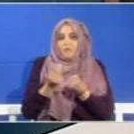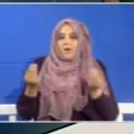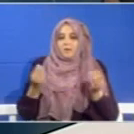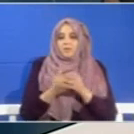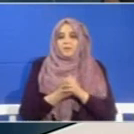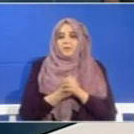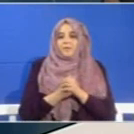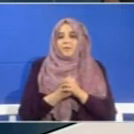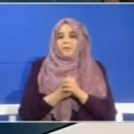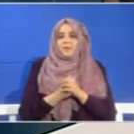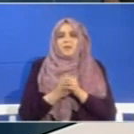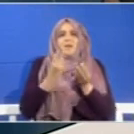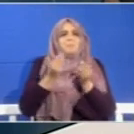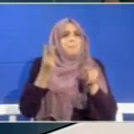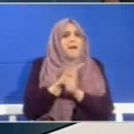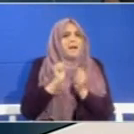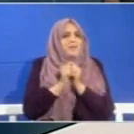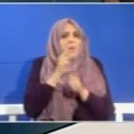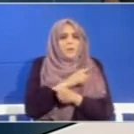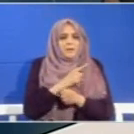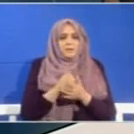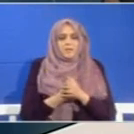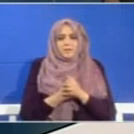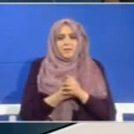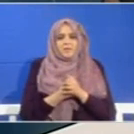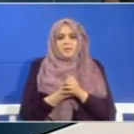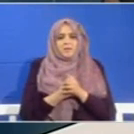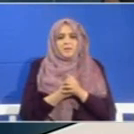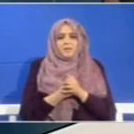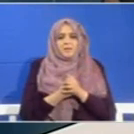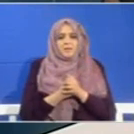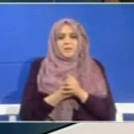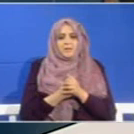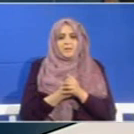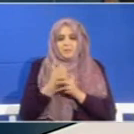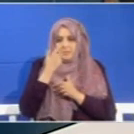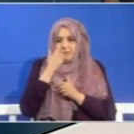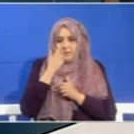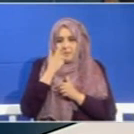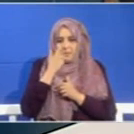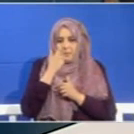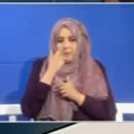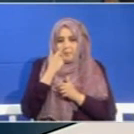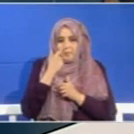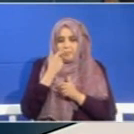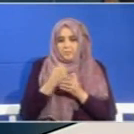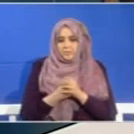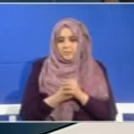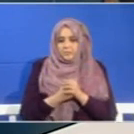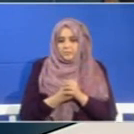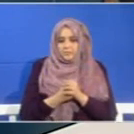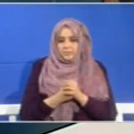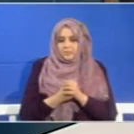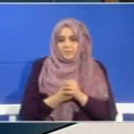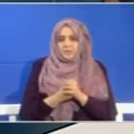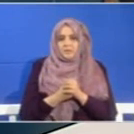ويعاملوه المعامله مش مليحه، يعاملوا المعامله تاعهم كثر على بهم، يعني اسكو عنده عيد